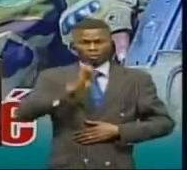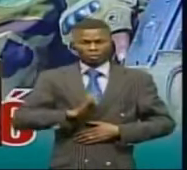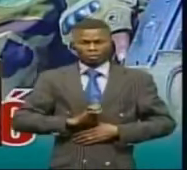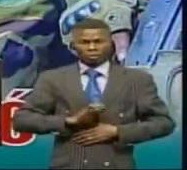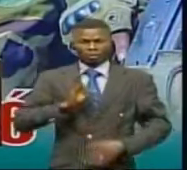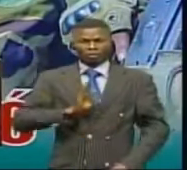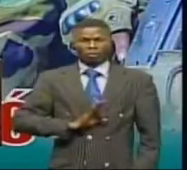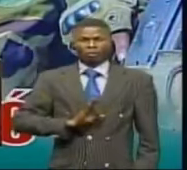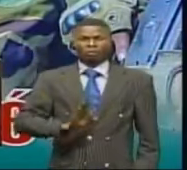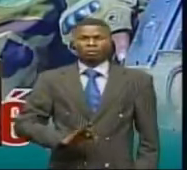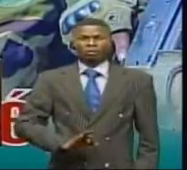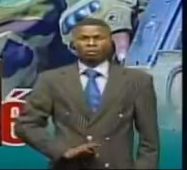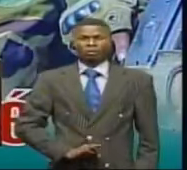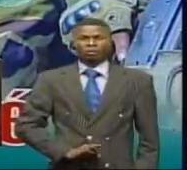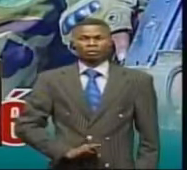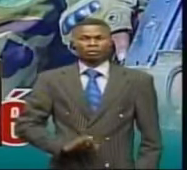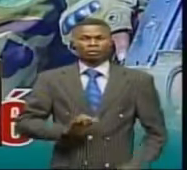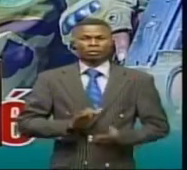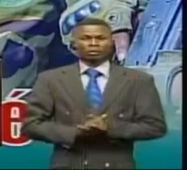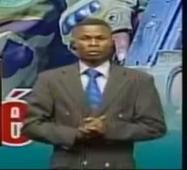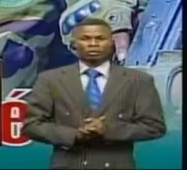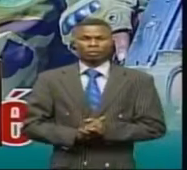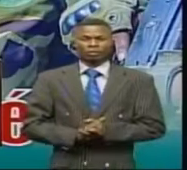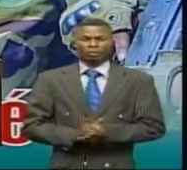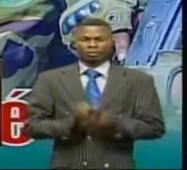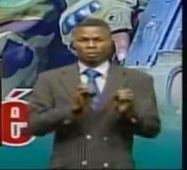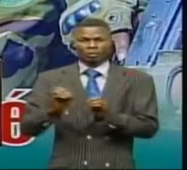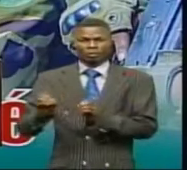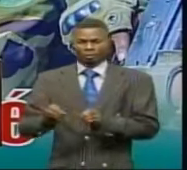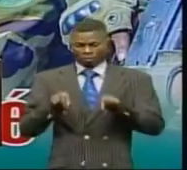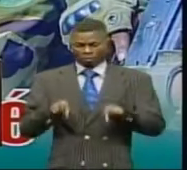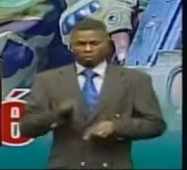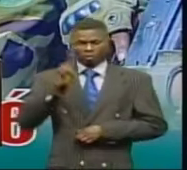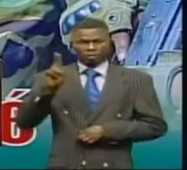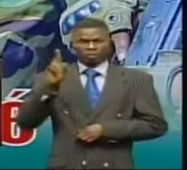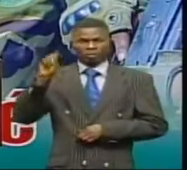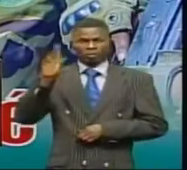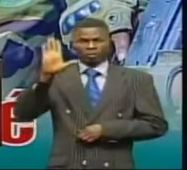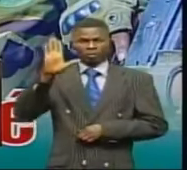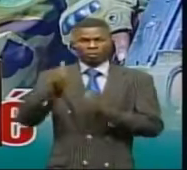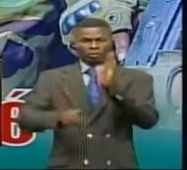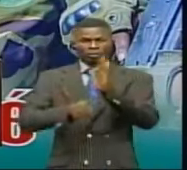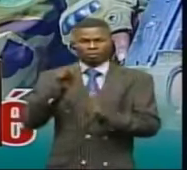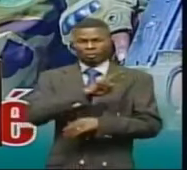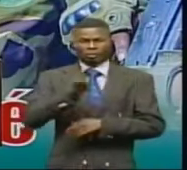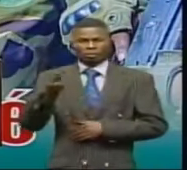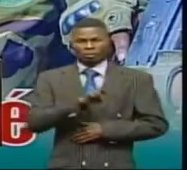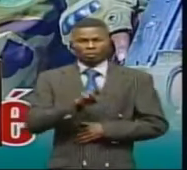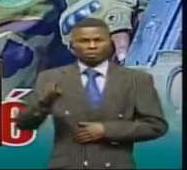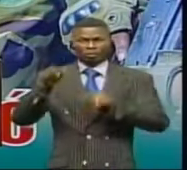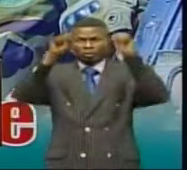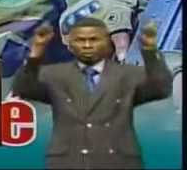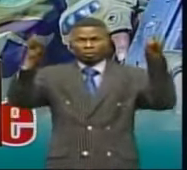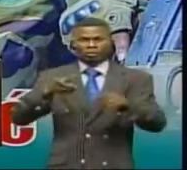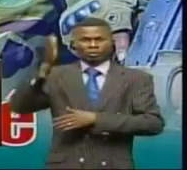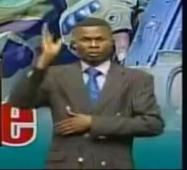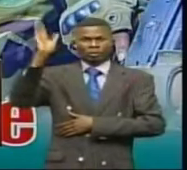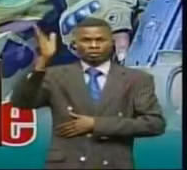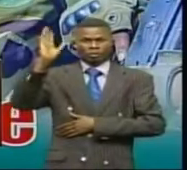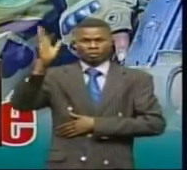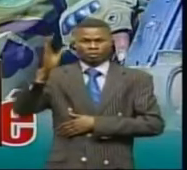Antoine Tshisekedi Tshilombo, a présidé ce vendredi 25 novembre 2022 par visioconférence